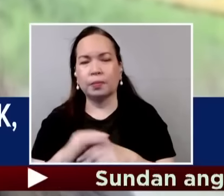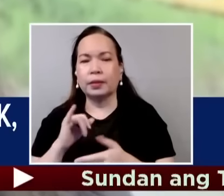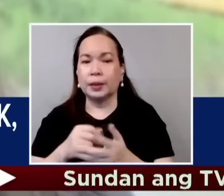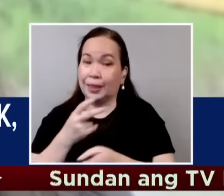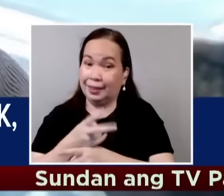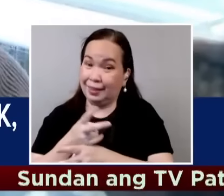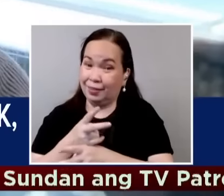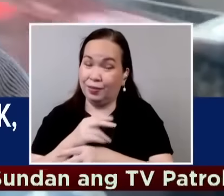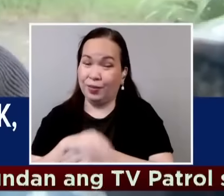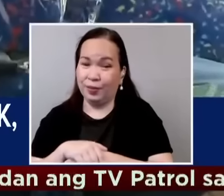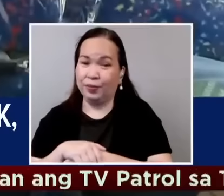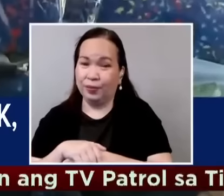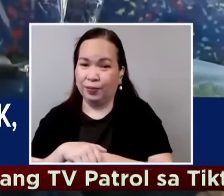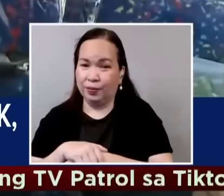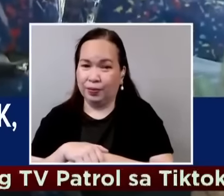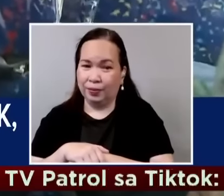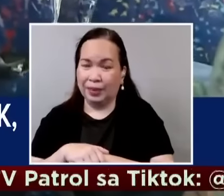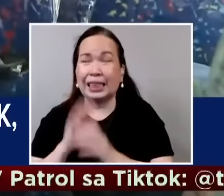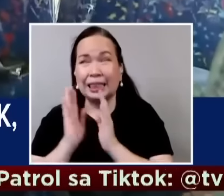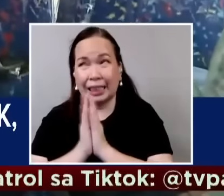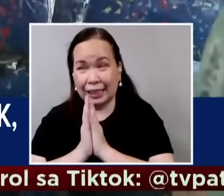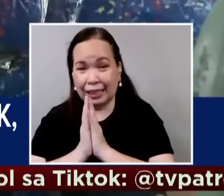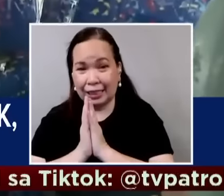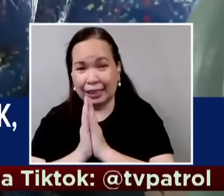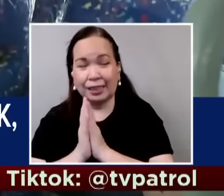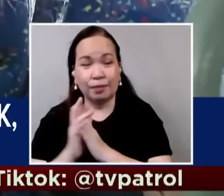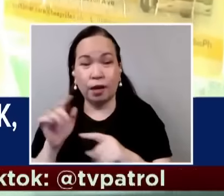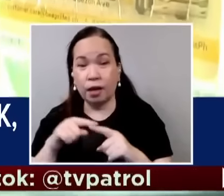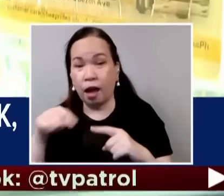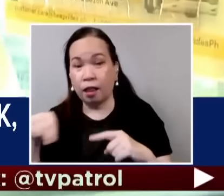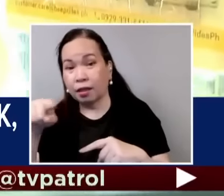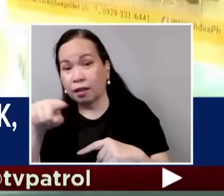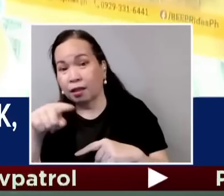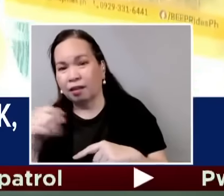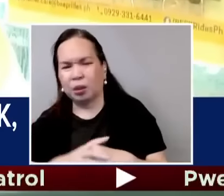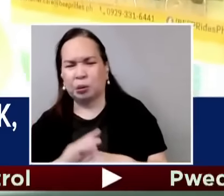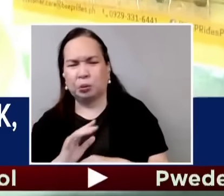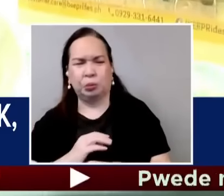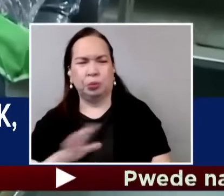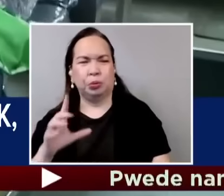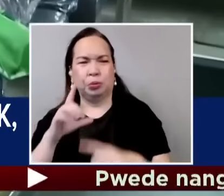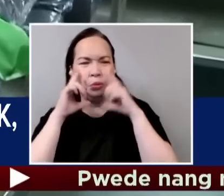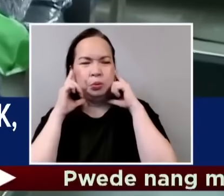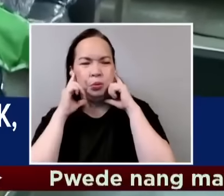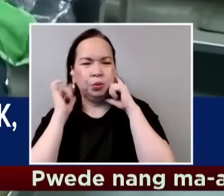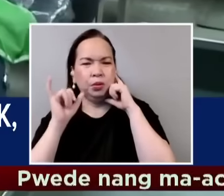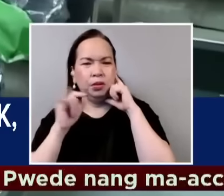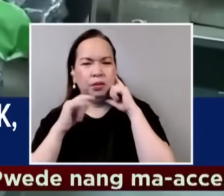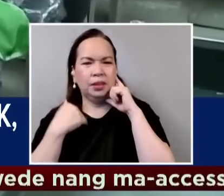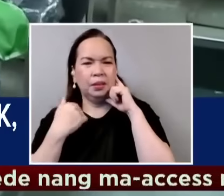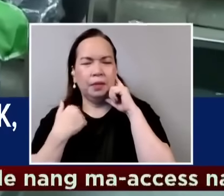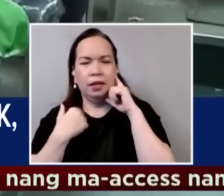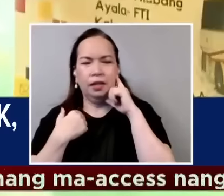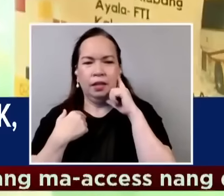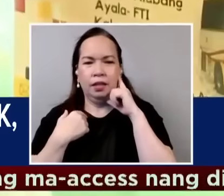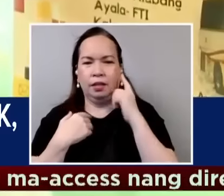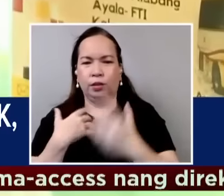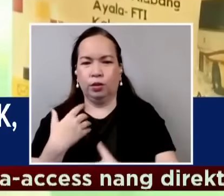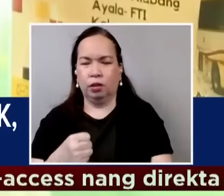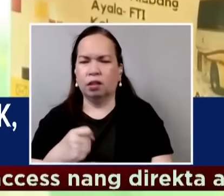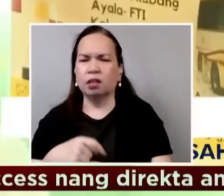palagi. Pero ang ilang kapwa pasahero sa bus, hindi palubusang tumataas ang kumpiyansa. For